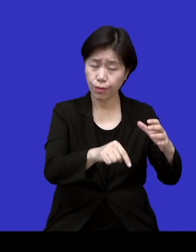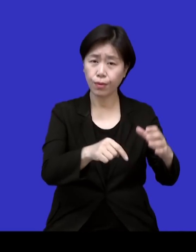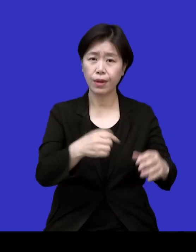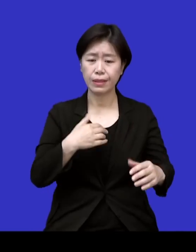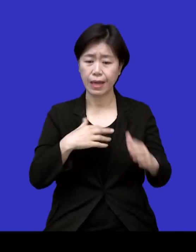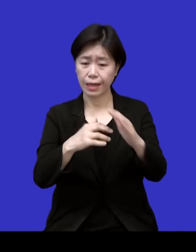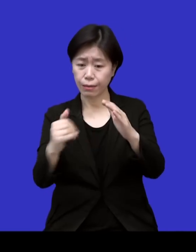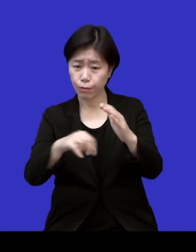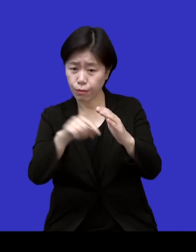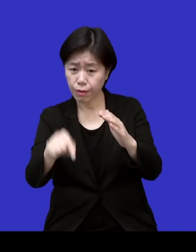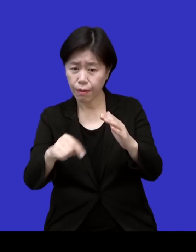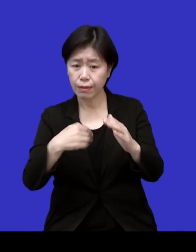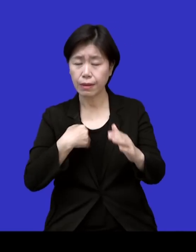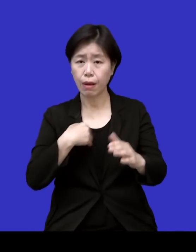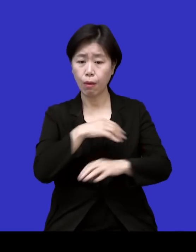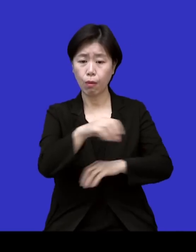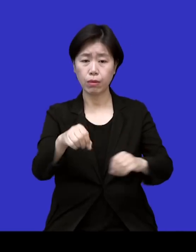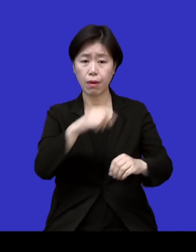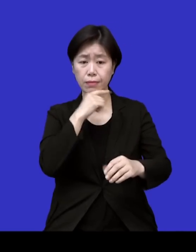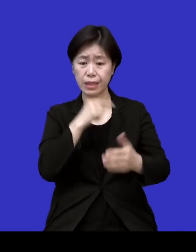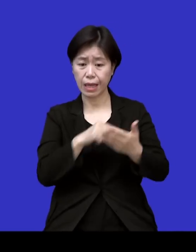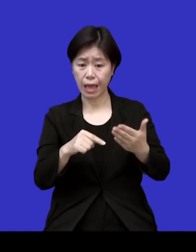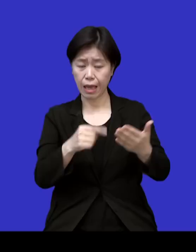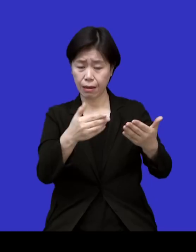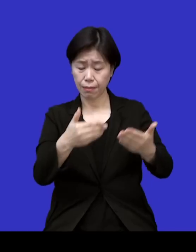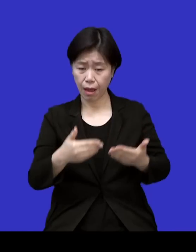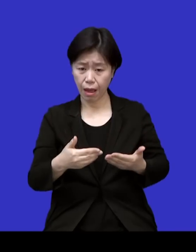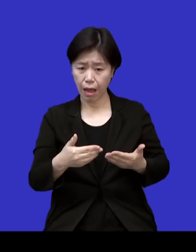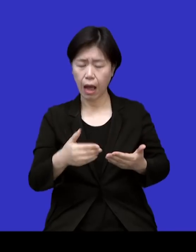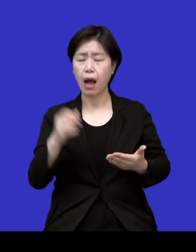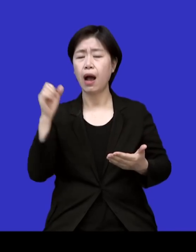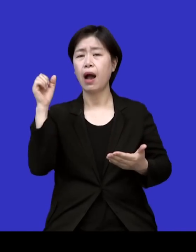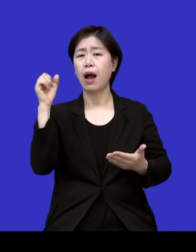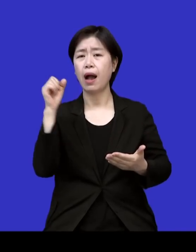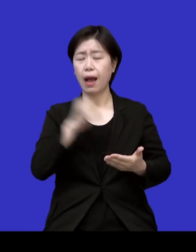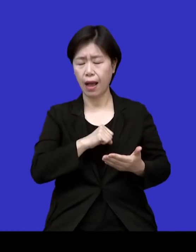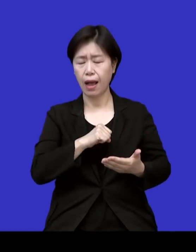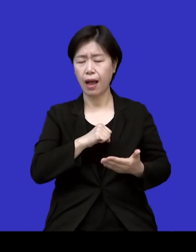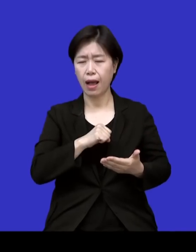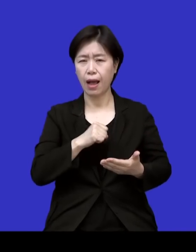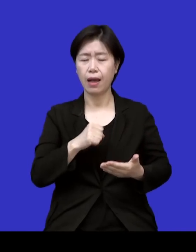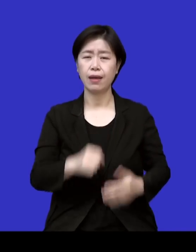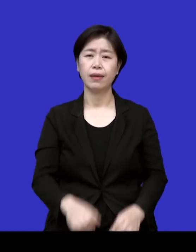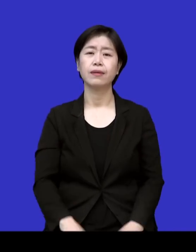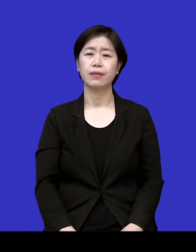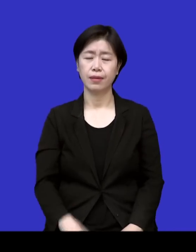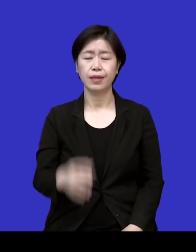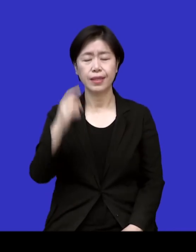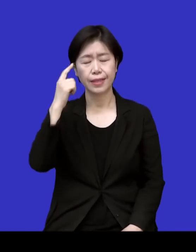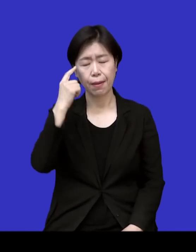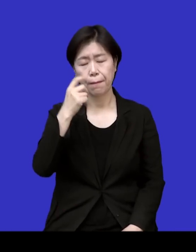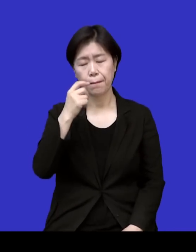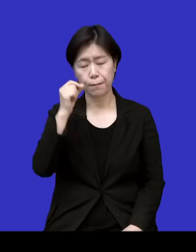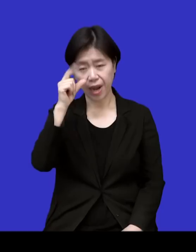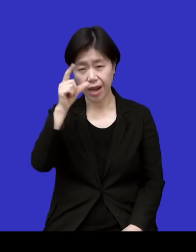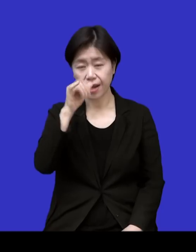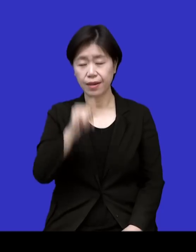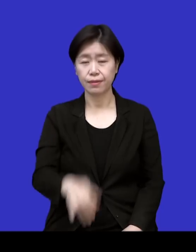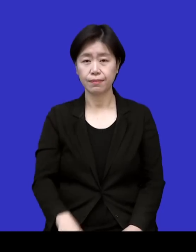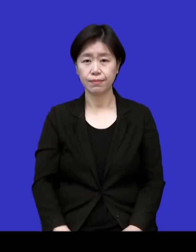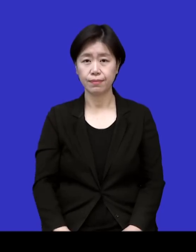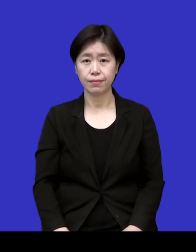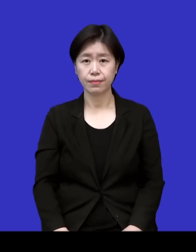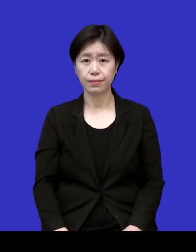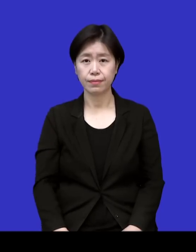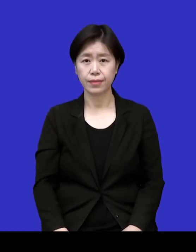내 잘못이 아니구나. 그게 너무 강하게 이제 들었고, 그게 하나님의 음성